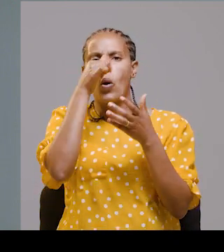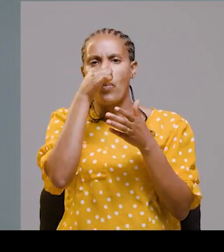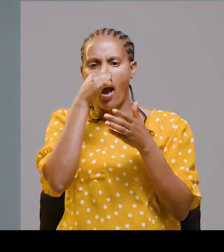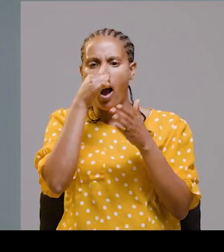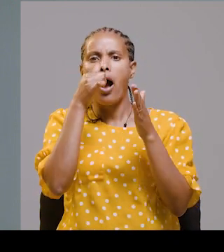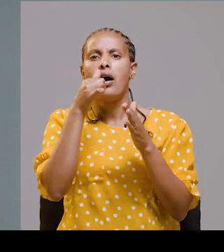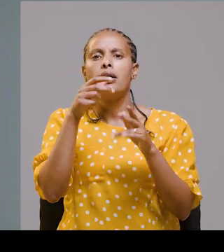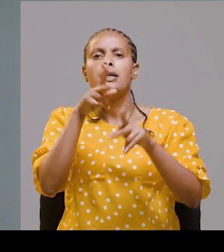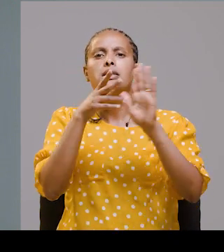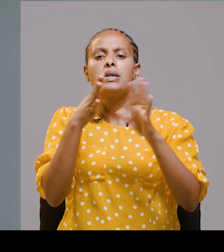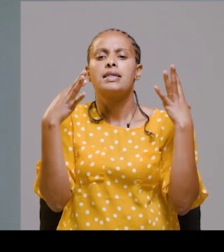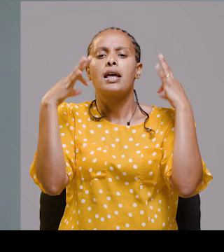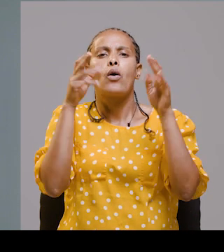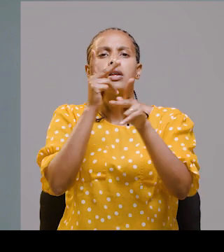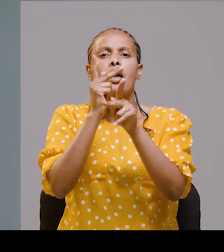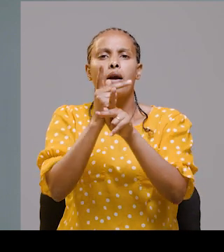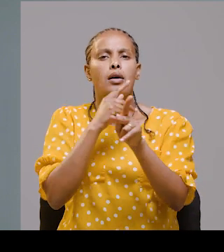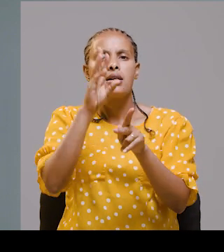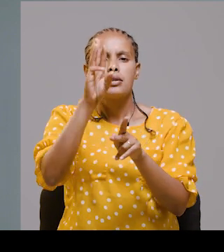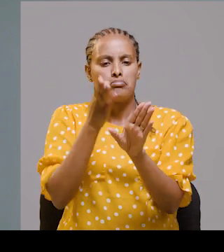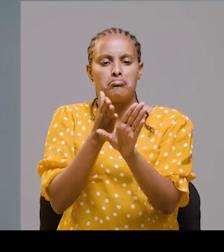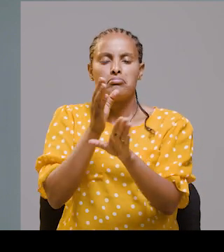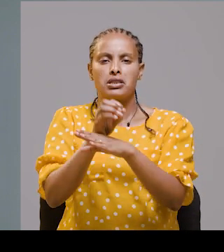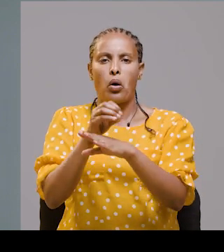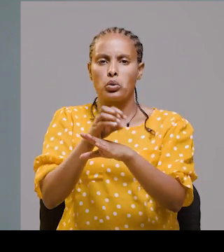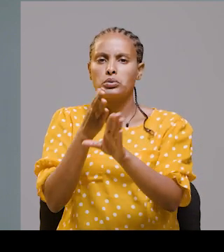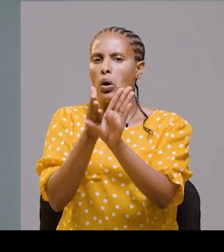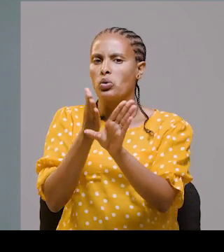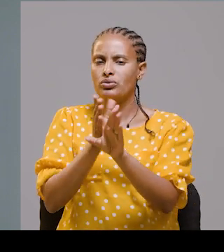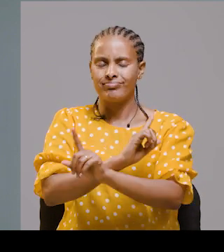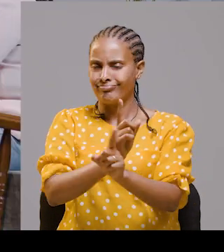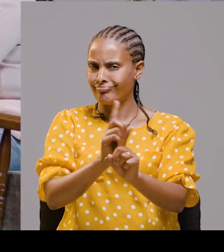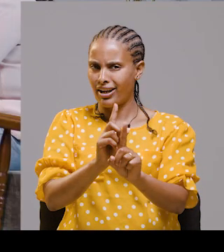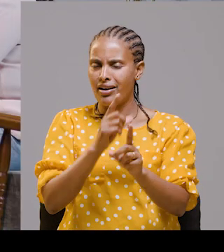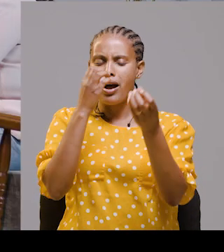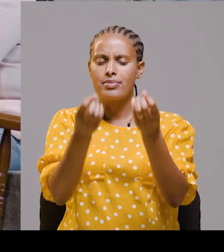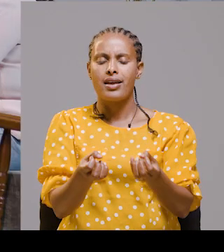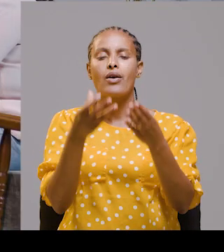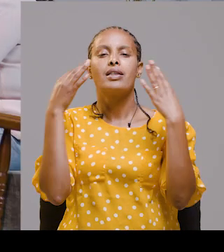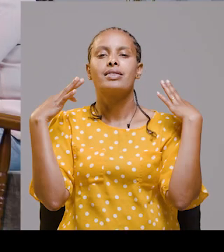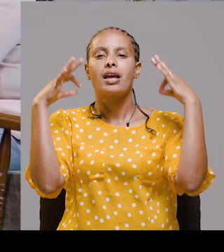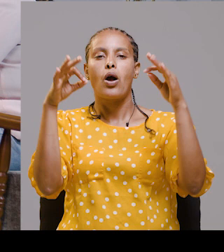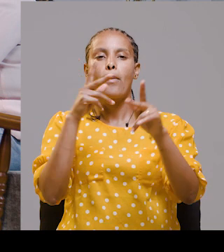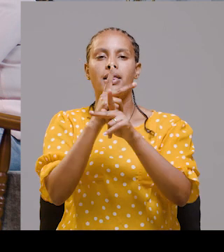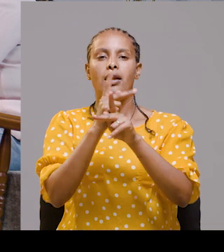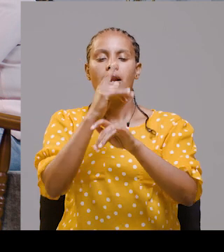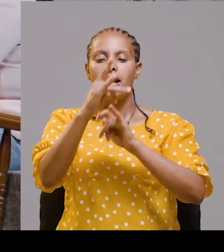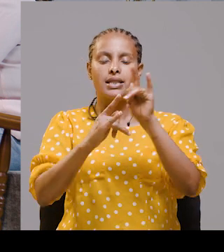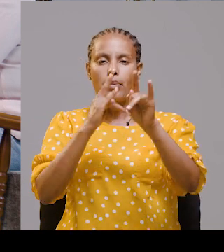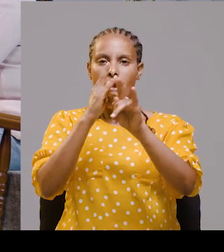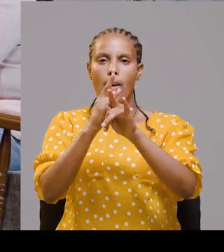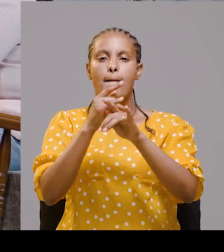ህዝብ ጤናው የሚጠበቅለት በሳይካትሪስቶች እና በሳይኮሎጂስቶች አይደለም። አብዛኛው ጤናው የሚጠበቅለት